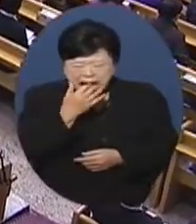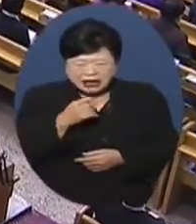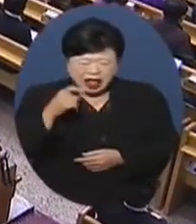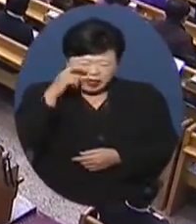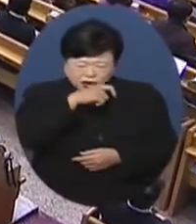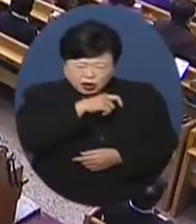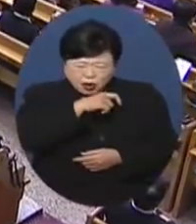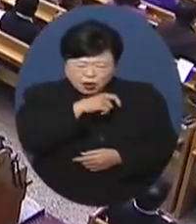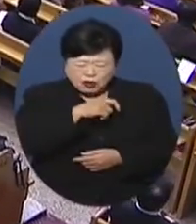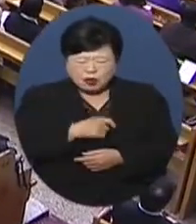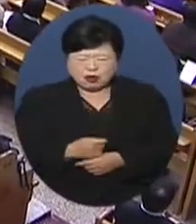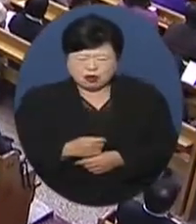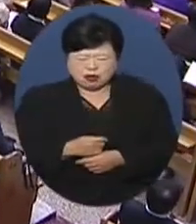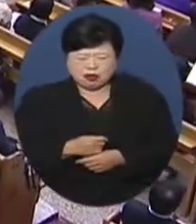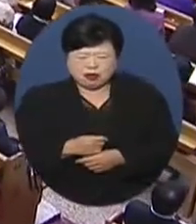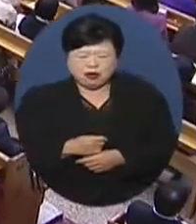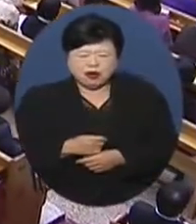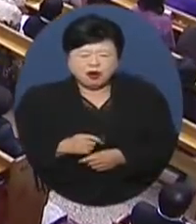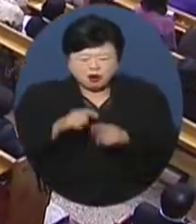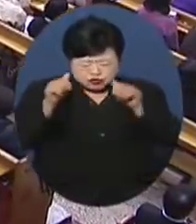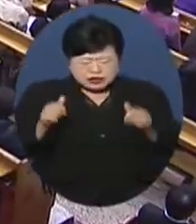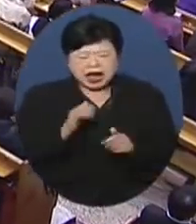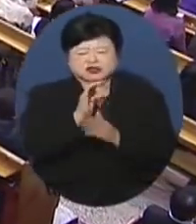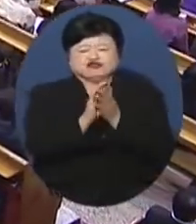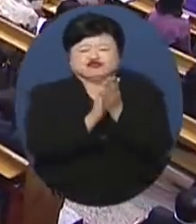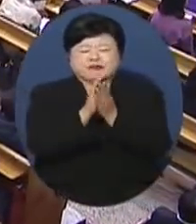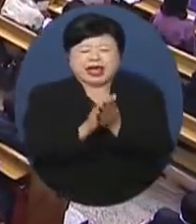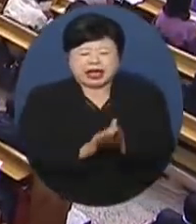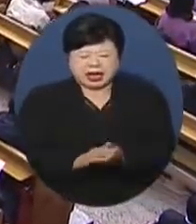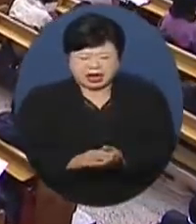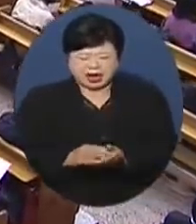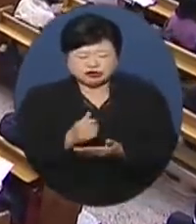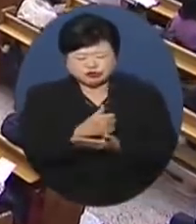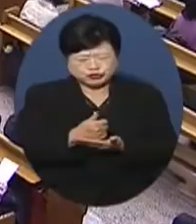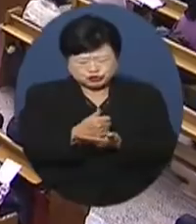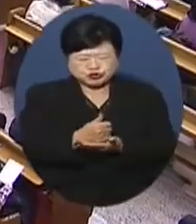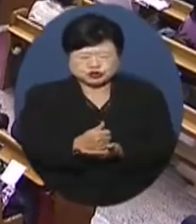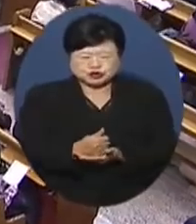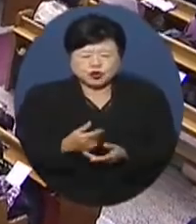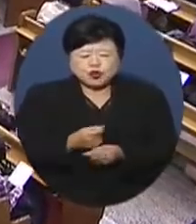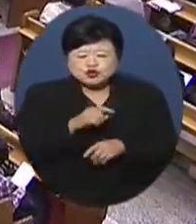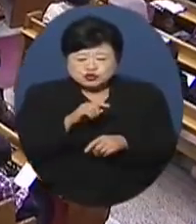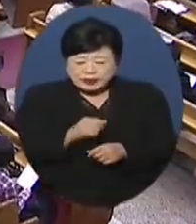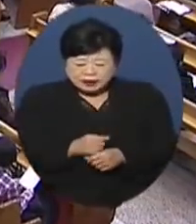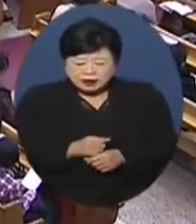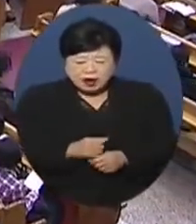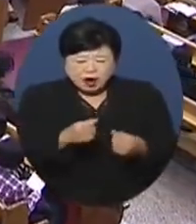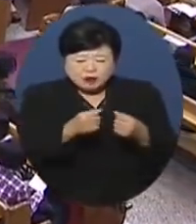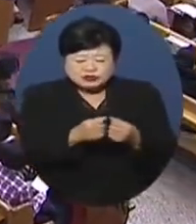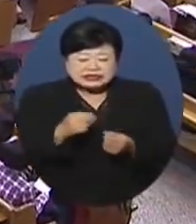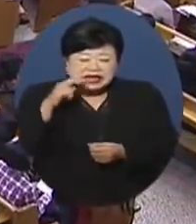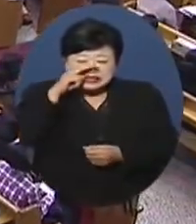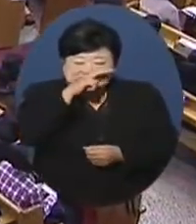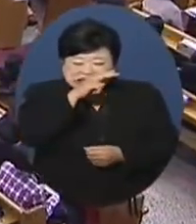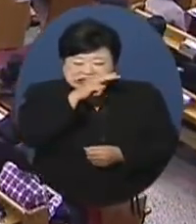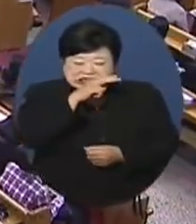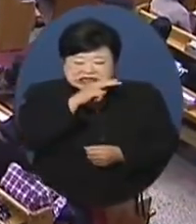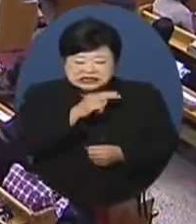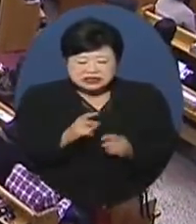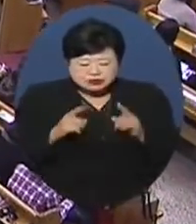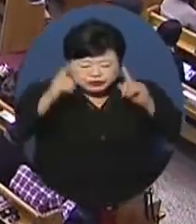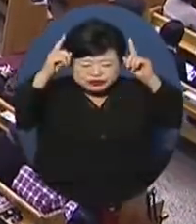것과 호색과 우상 숭배와 주술과 원수 맺는 것과 분쟁과 시기와